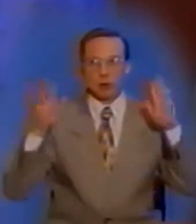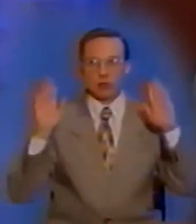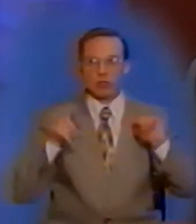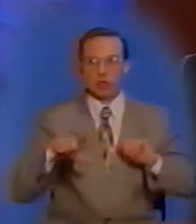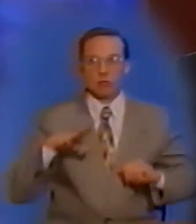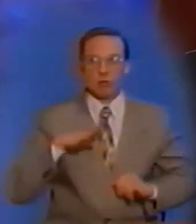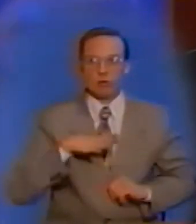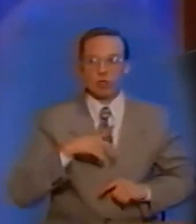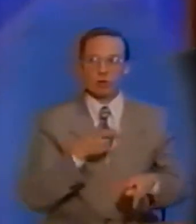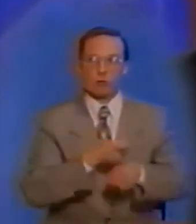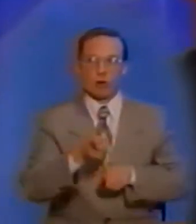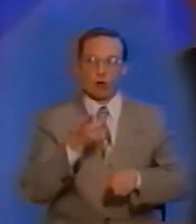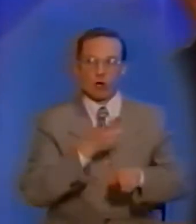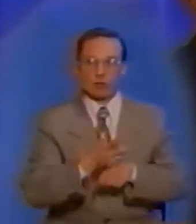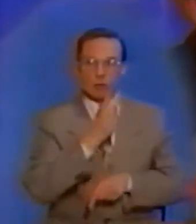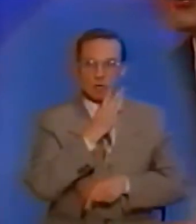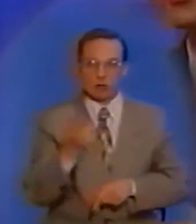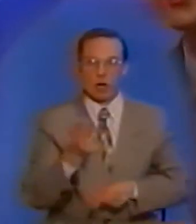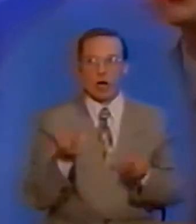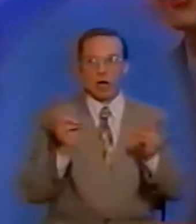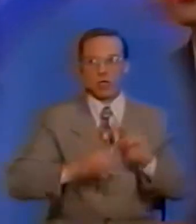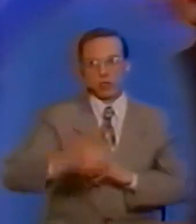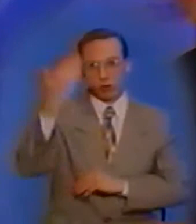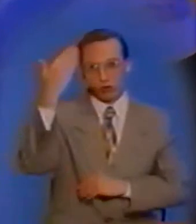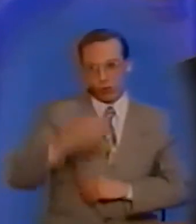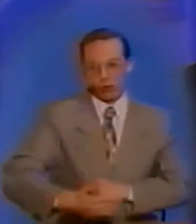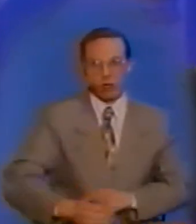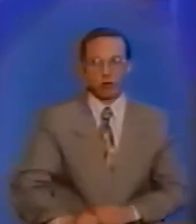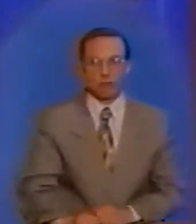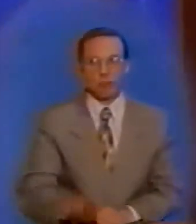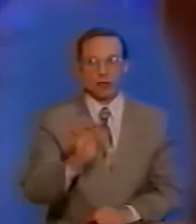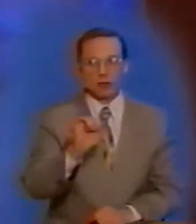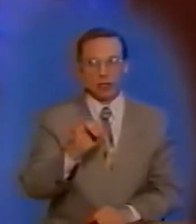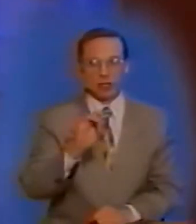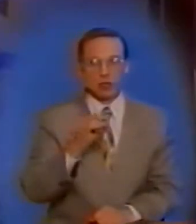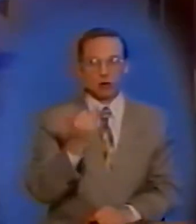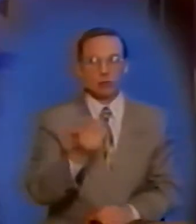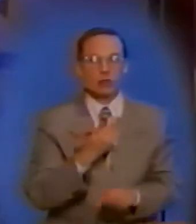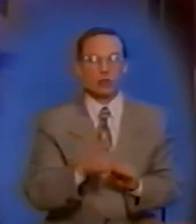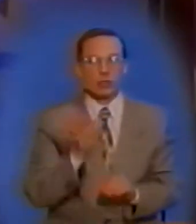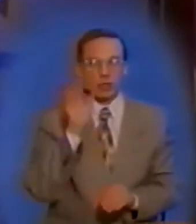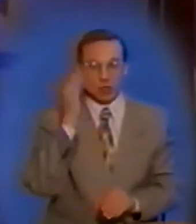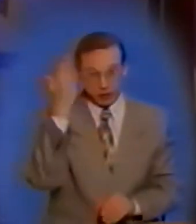čia buvusioms provokacijoms pasirodyti, ar likti už dekoracijos. Taigi, jums skirtas laikas.